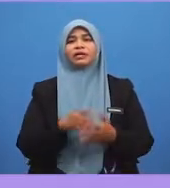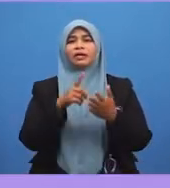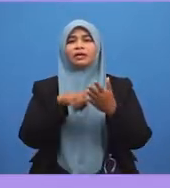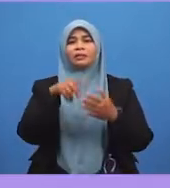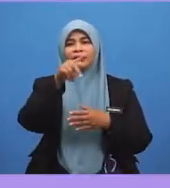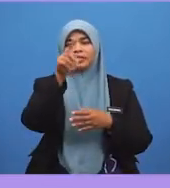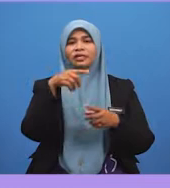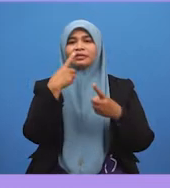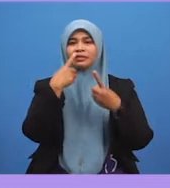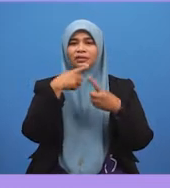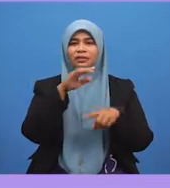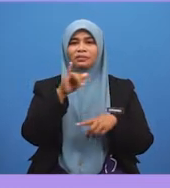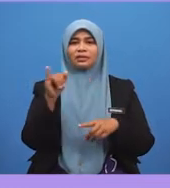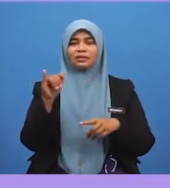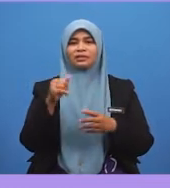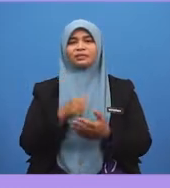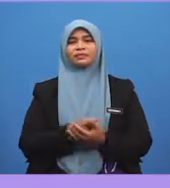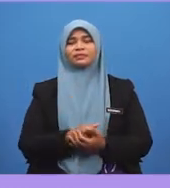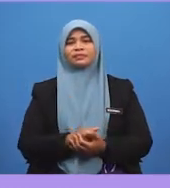Apakah jawapannya ya?